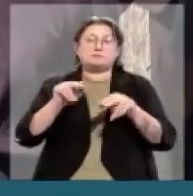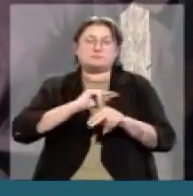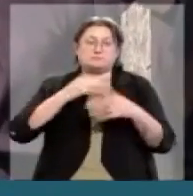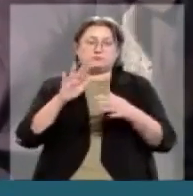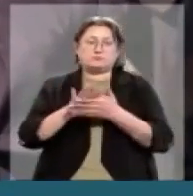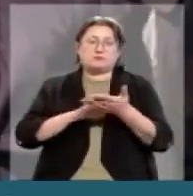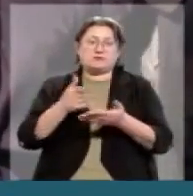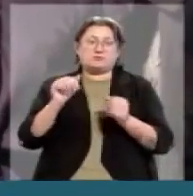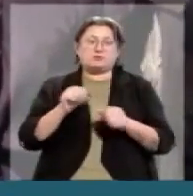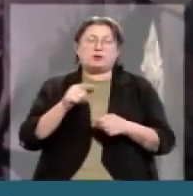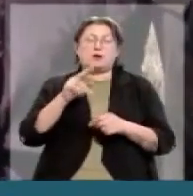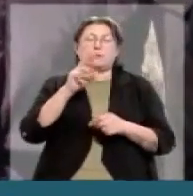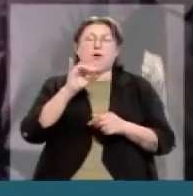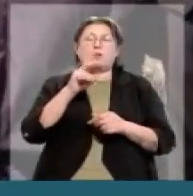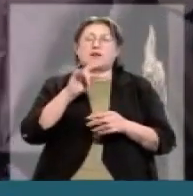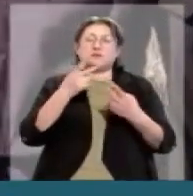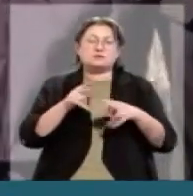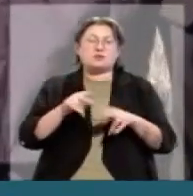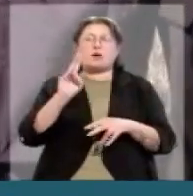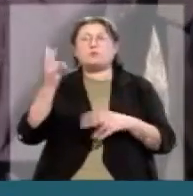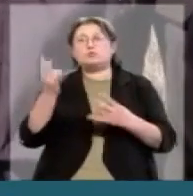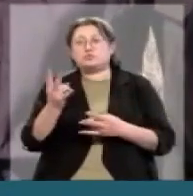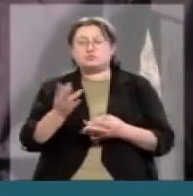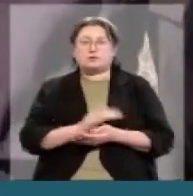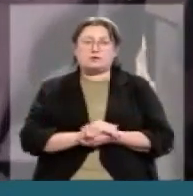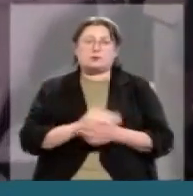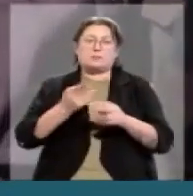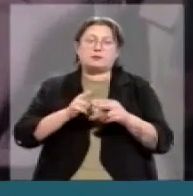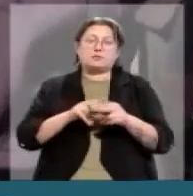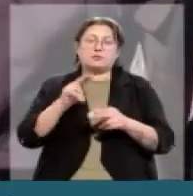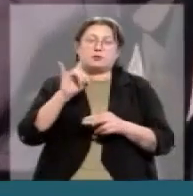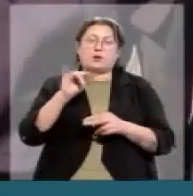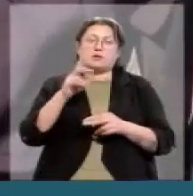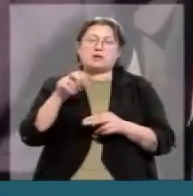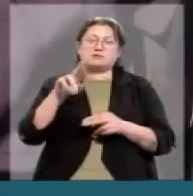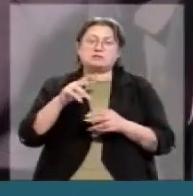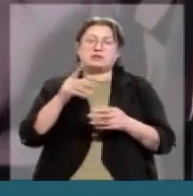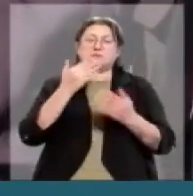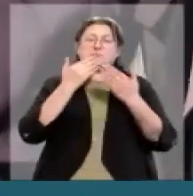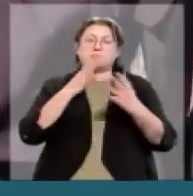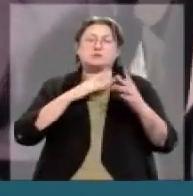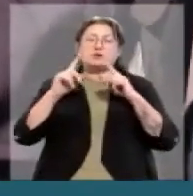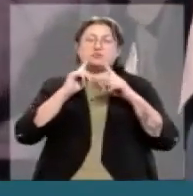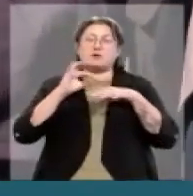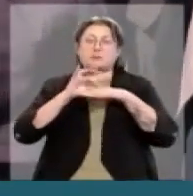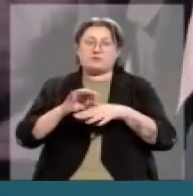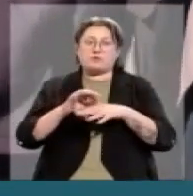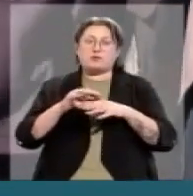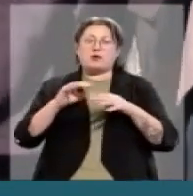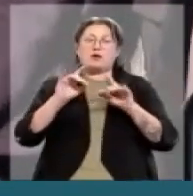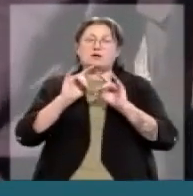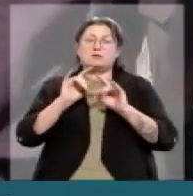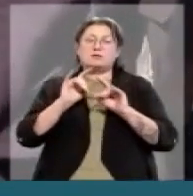может быть, пролонгацию не надо, кому-то другим, может, пролонгацию нужно. Поэтому пролонгацию тоже я с ними совещание провел, оперативный